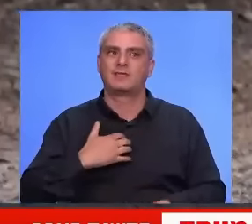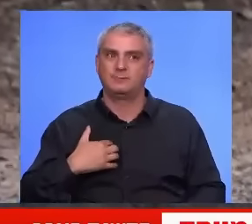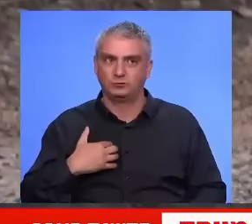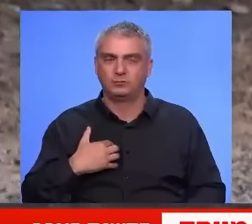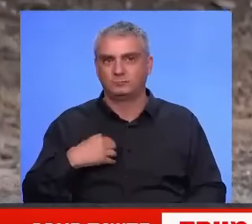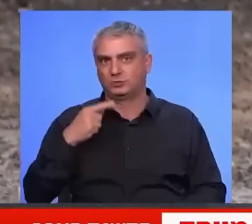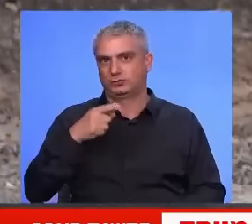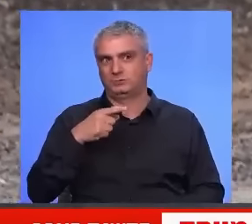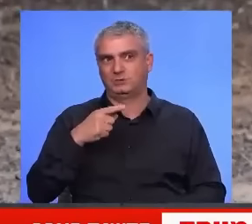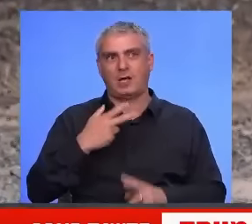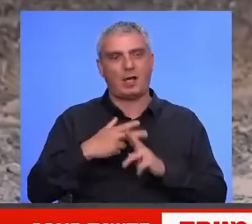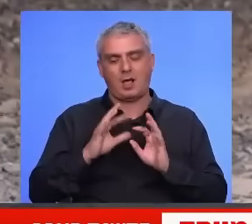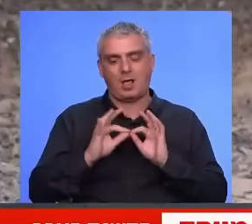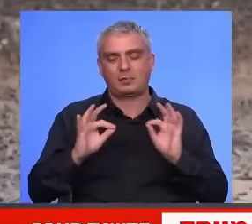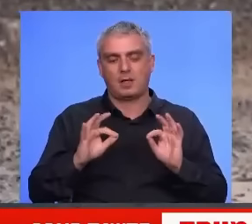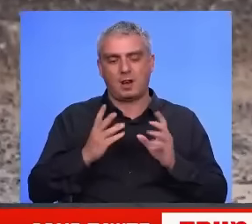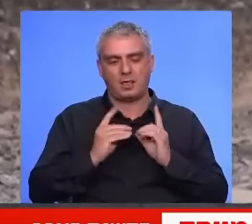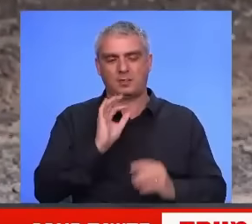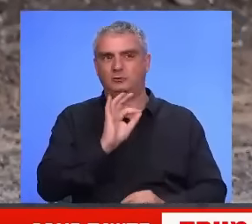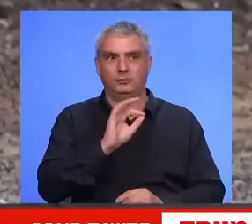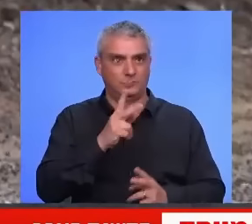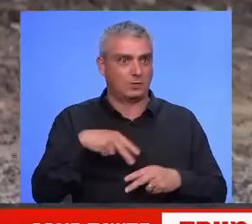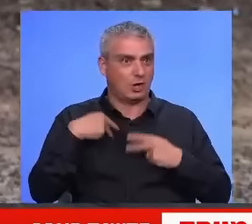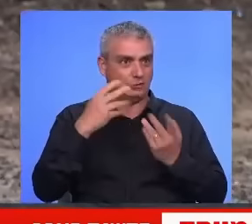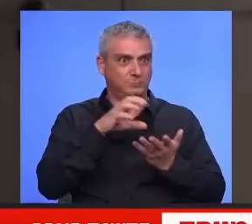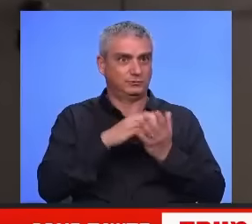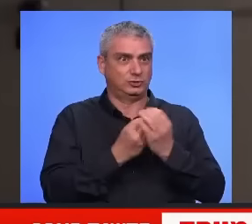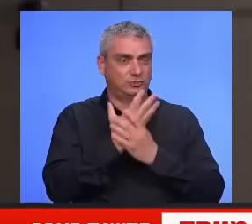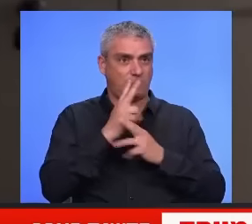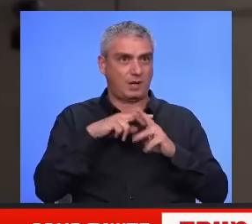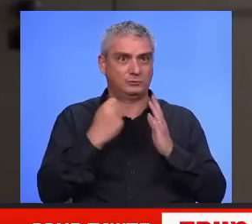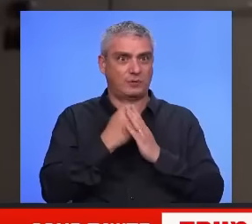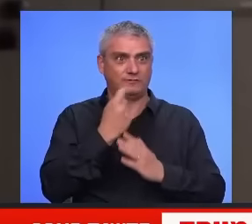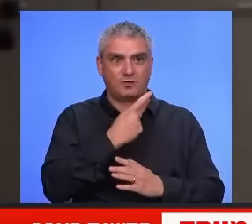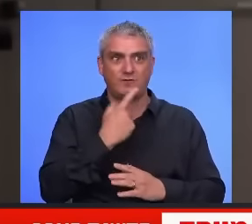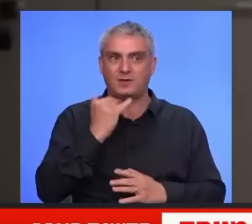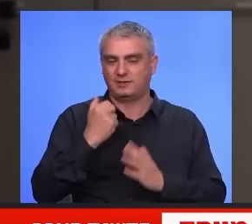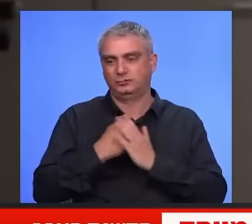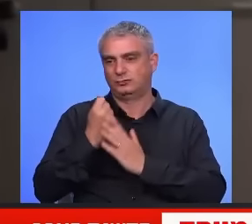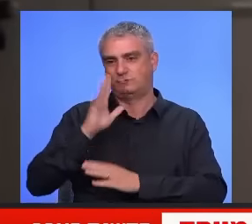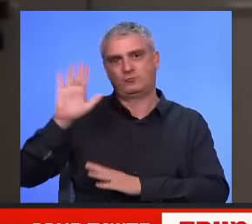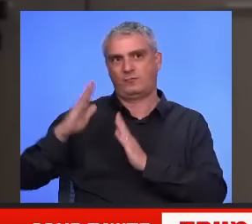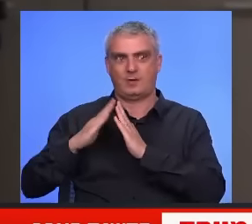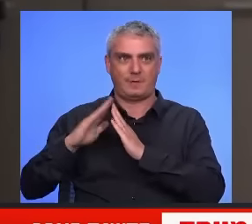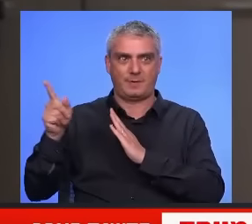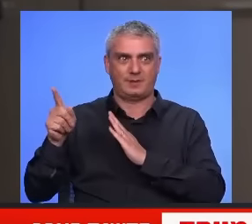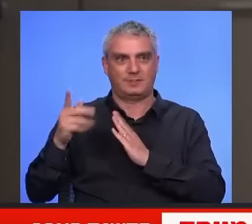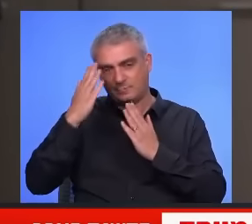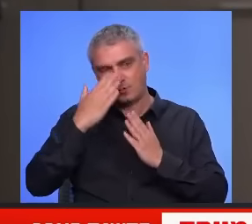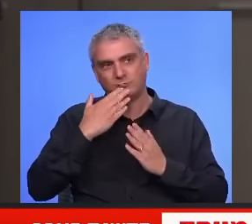שזו רק תחילה דרכם. אתה חוזר היום למרכז השיקומי אחרי סוף שבוע? כן, אחרי סוף שבוע בבית. ברוך